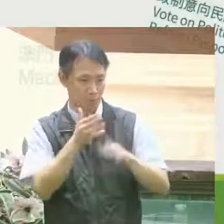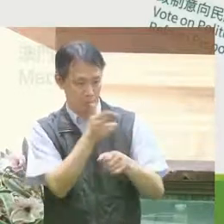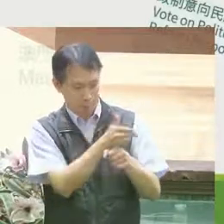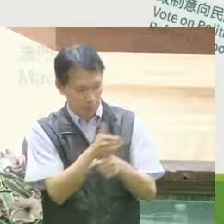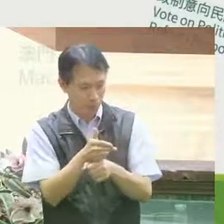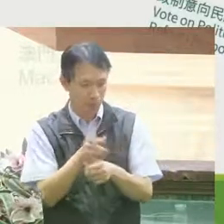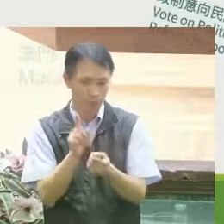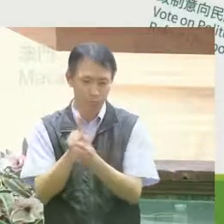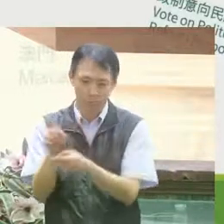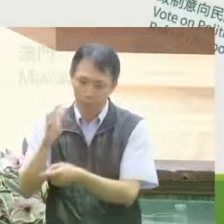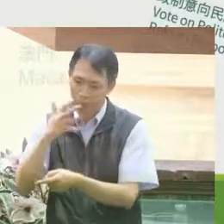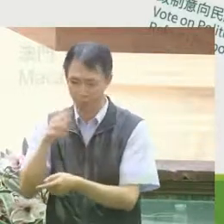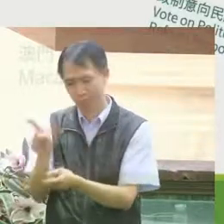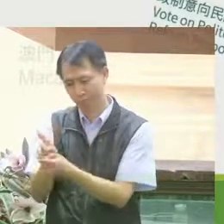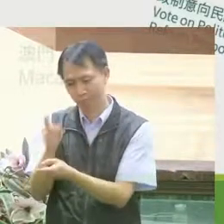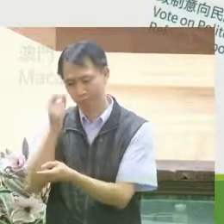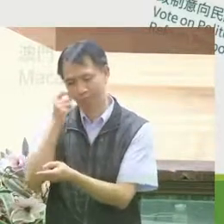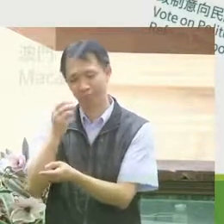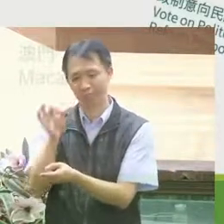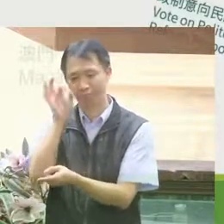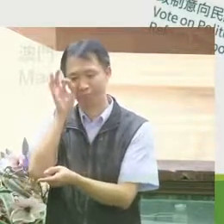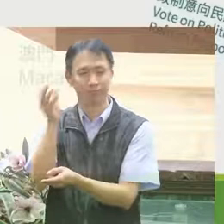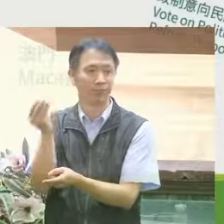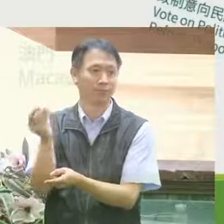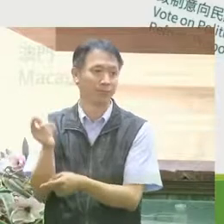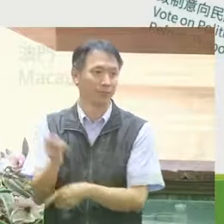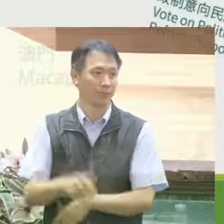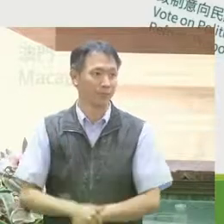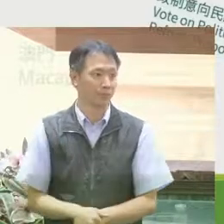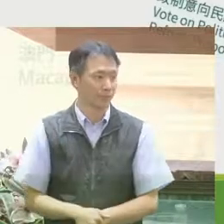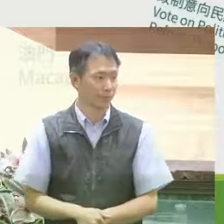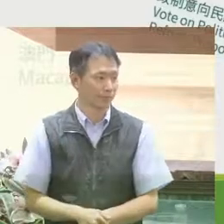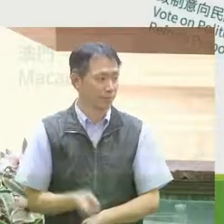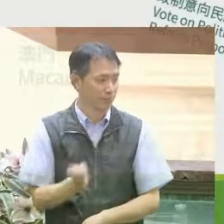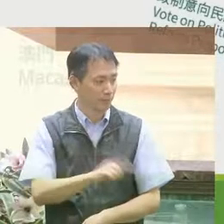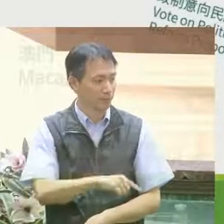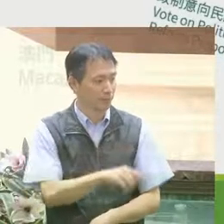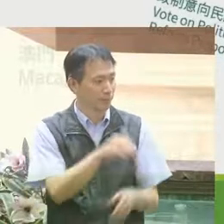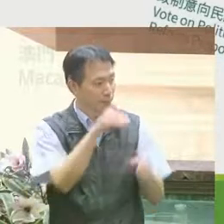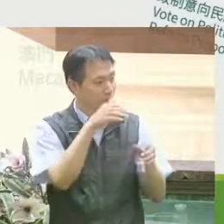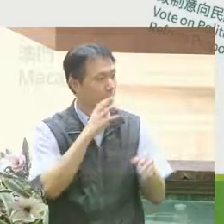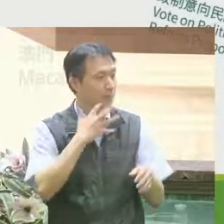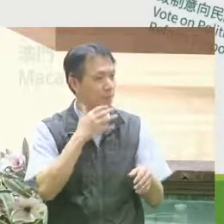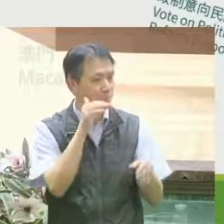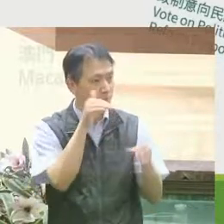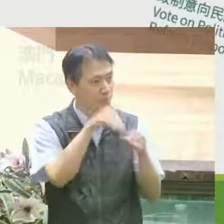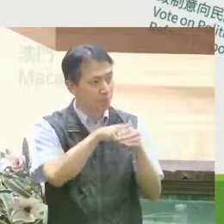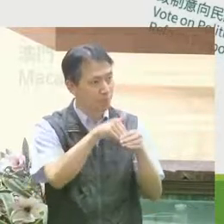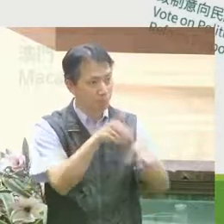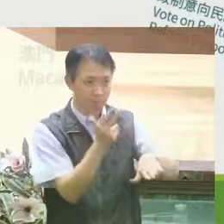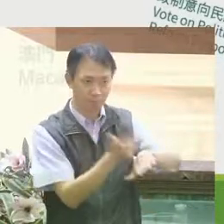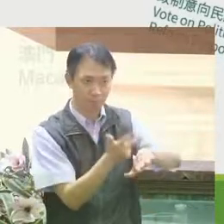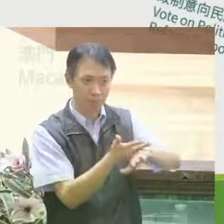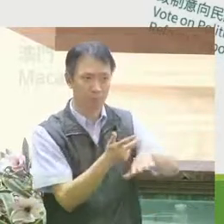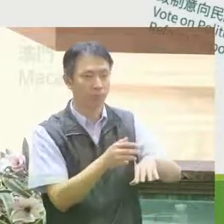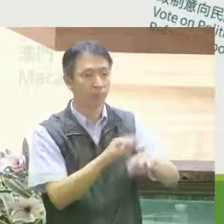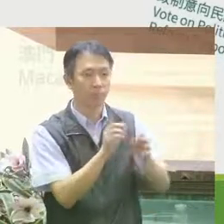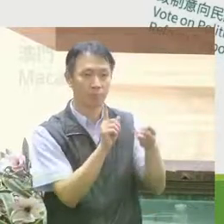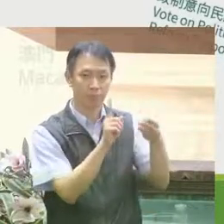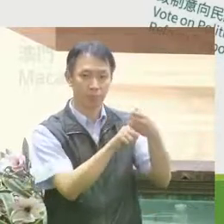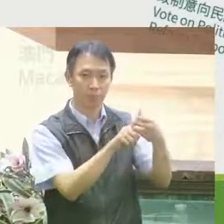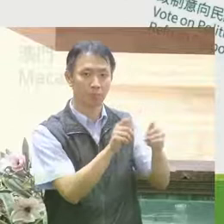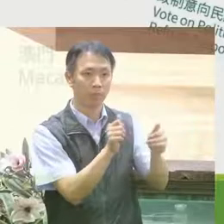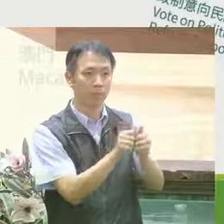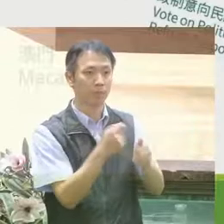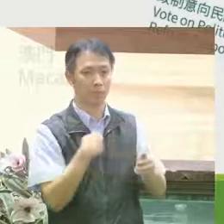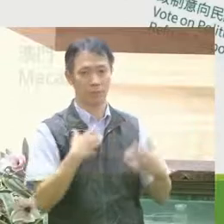社会的活动不太感兴趣。这里列出了澳门的投票的技术部分，都是主要由我